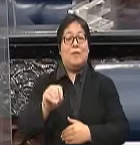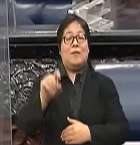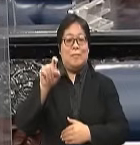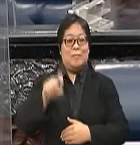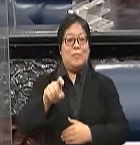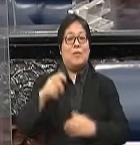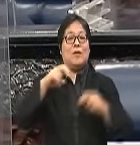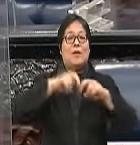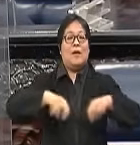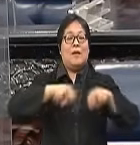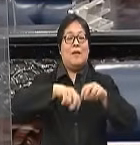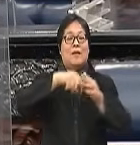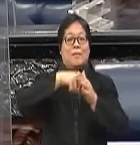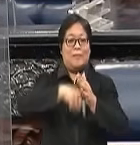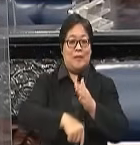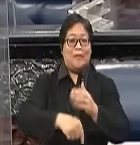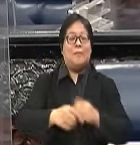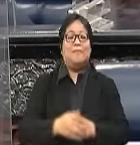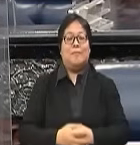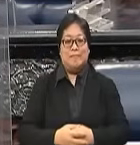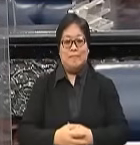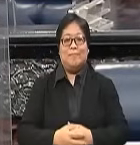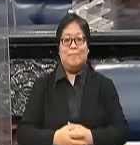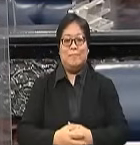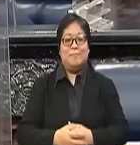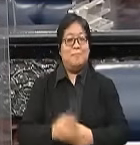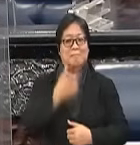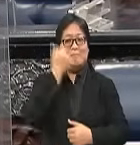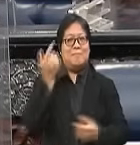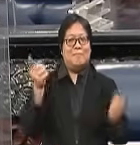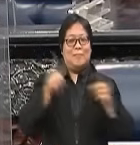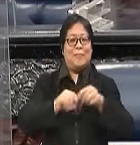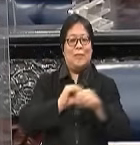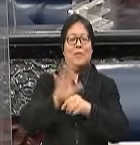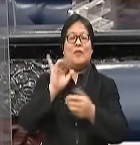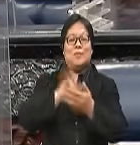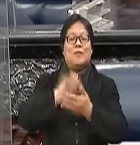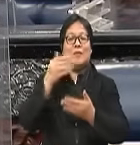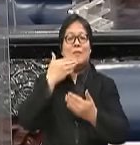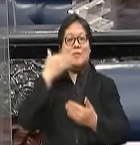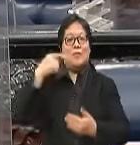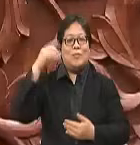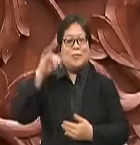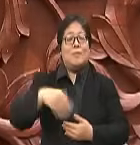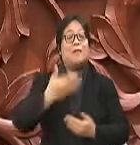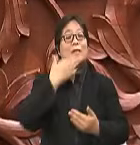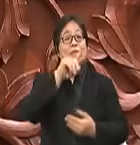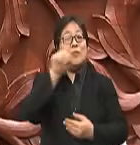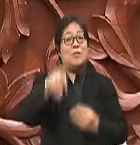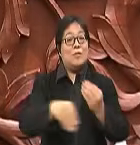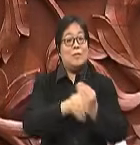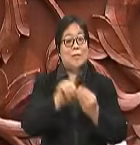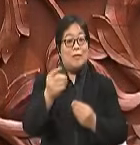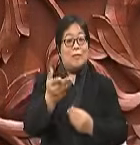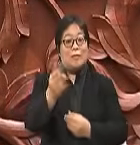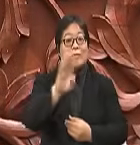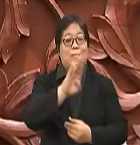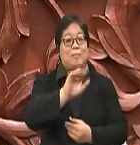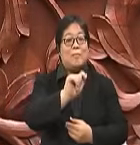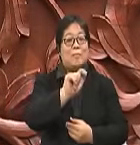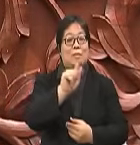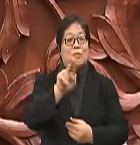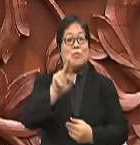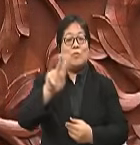satu kajian mendalam kekurangan DVD copy mengkaji itu situ oke salam tambahan Betawi film bentuk